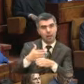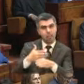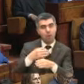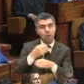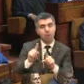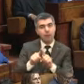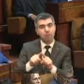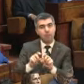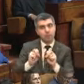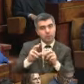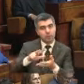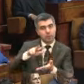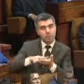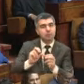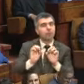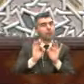الالتزام به لحد الآن.